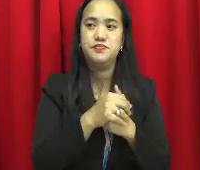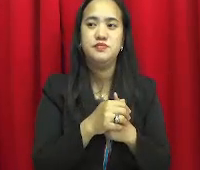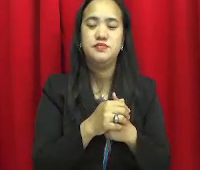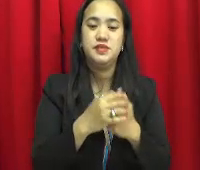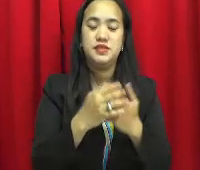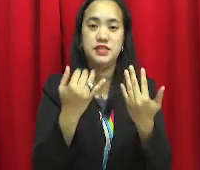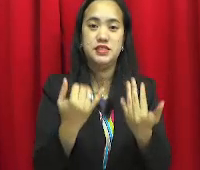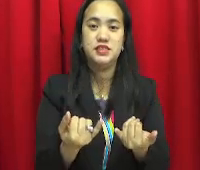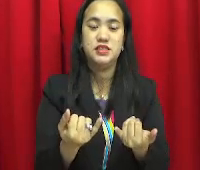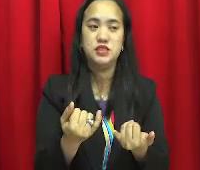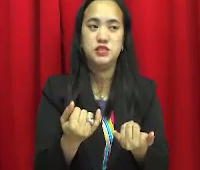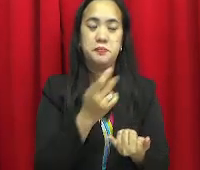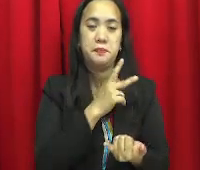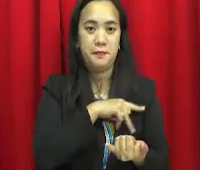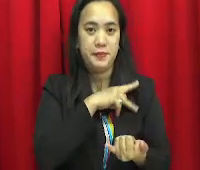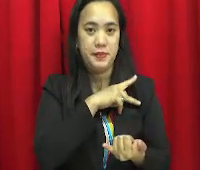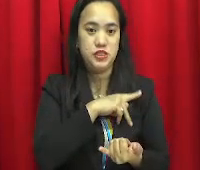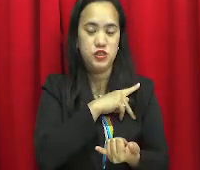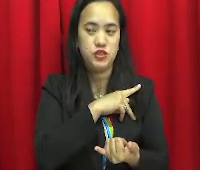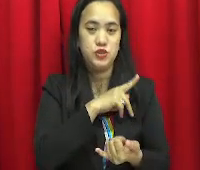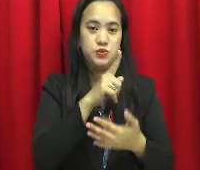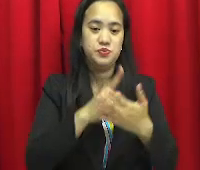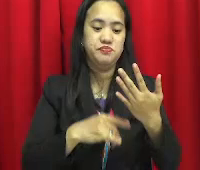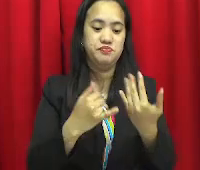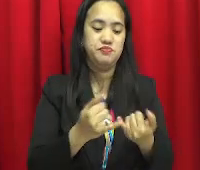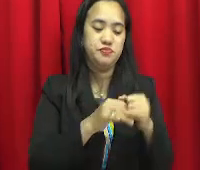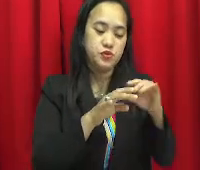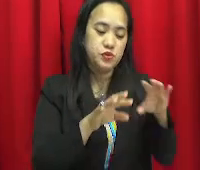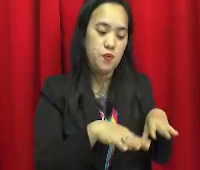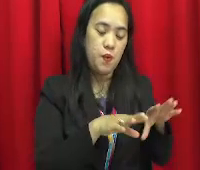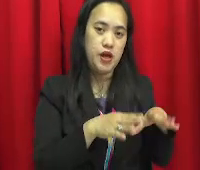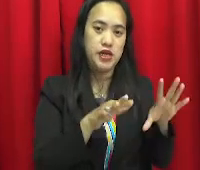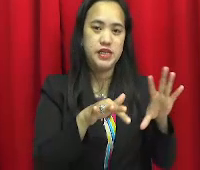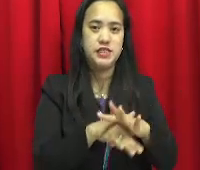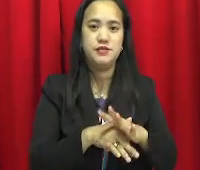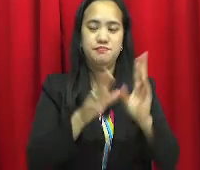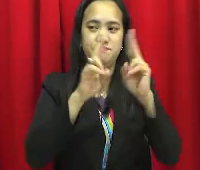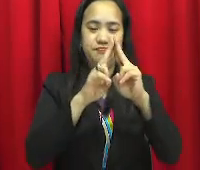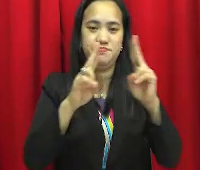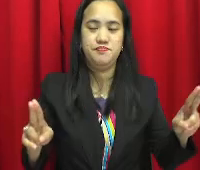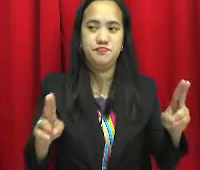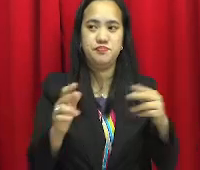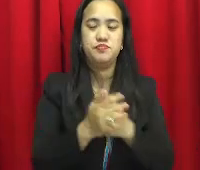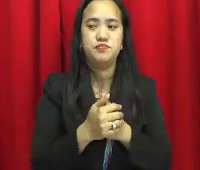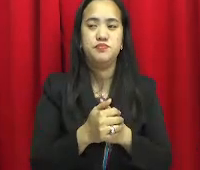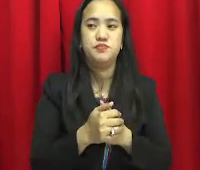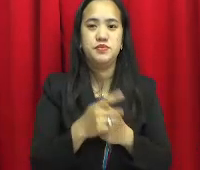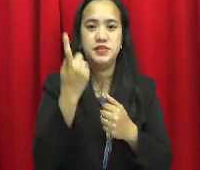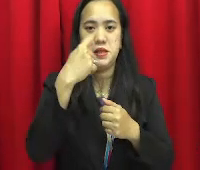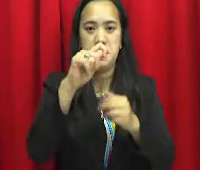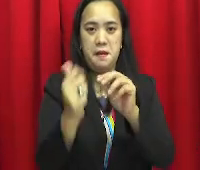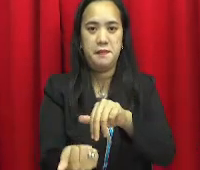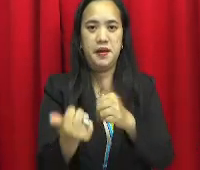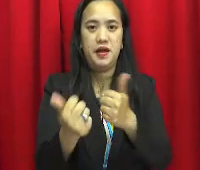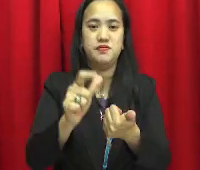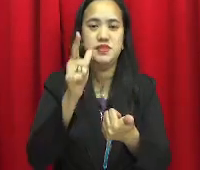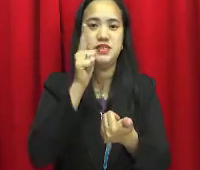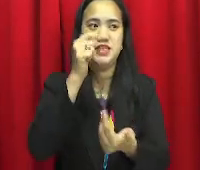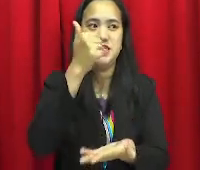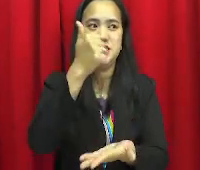gawain ng ating natay. Okay, magandang tanghali po and keep on tuning in sa The Baptist